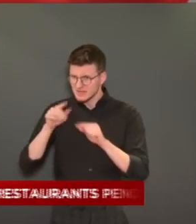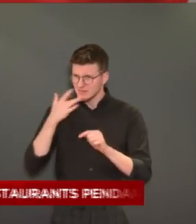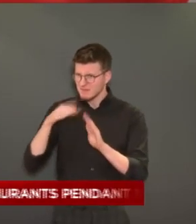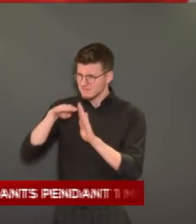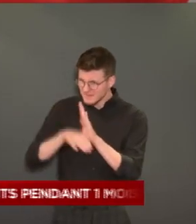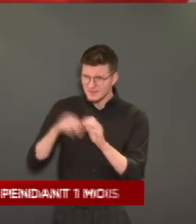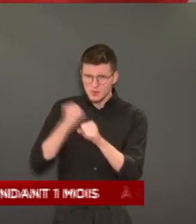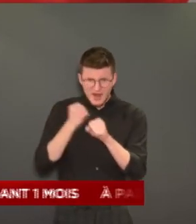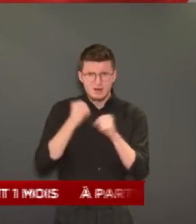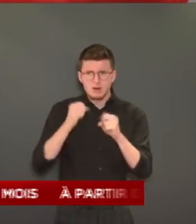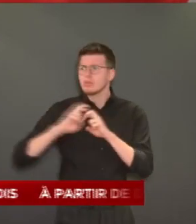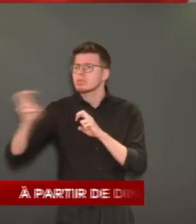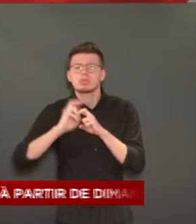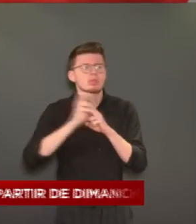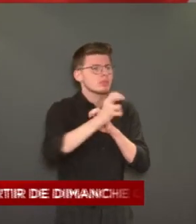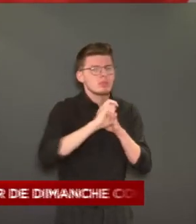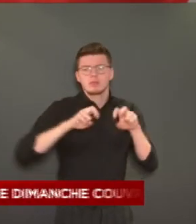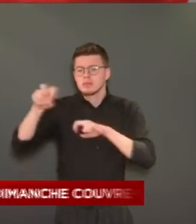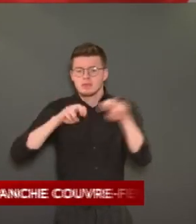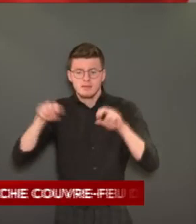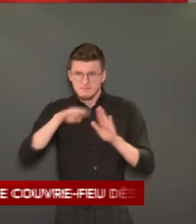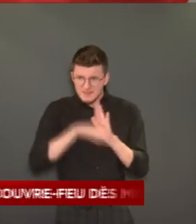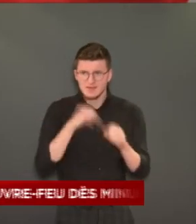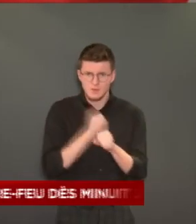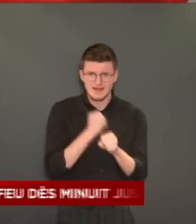de transport sur les routes, moins de trafic.